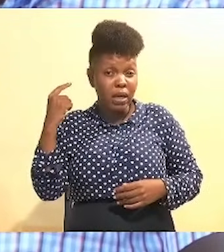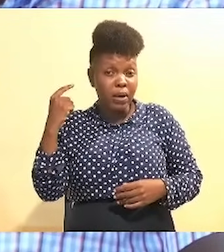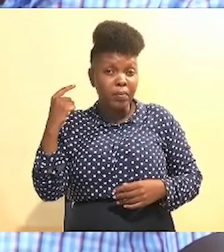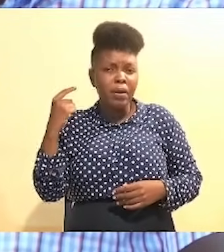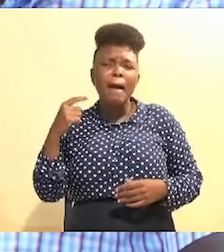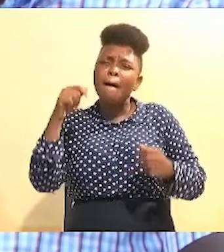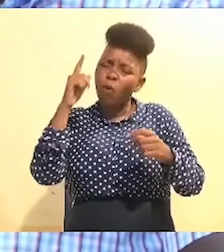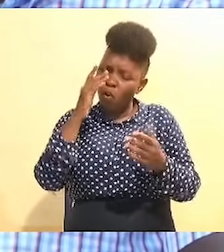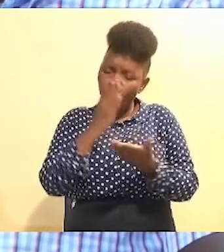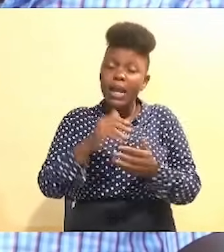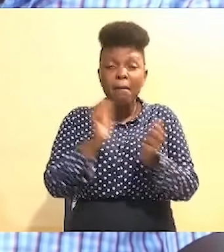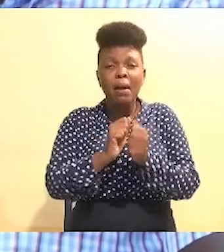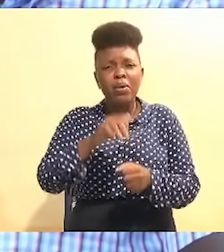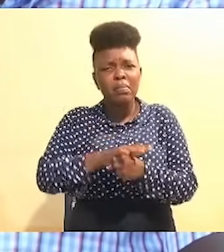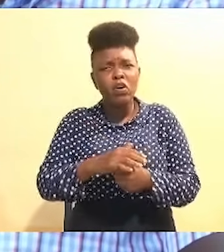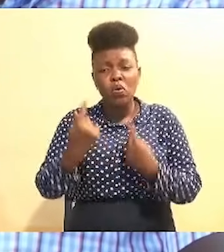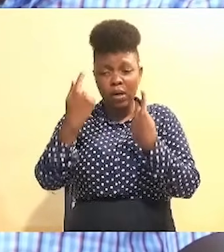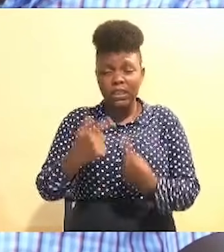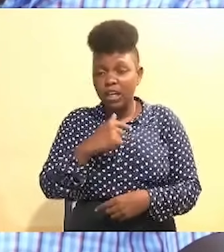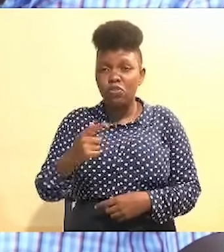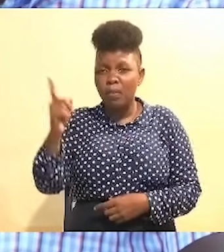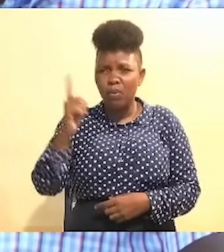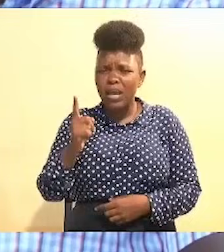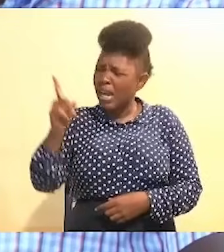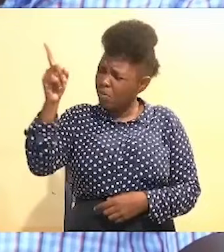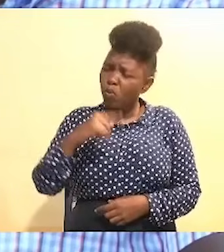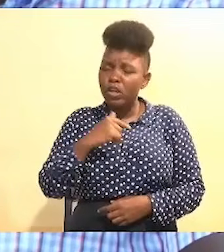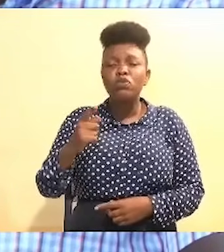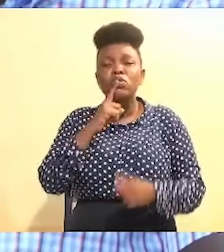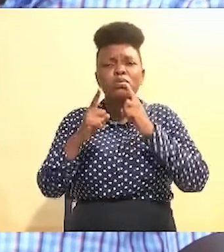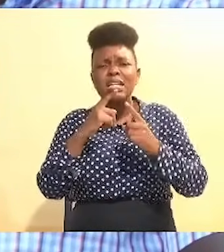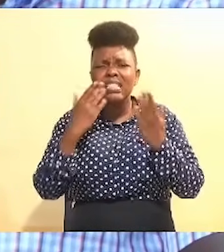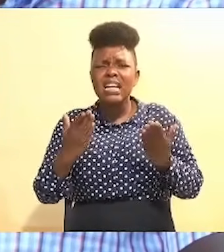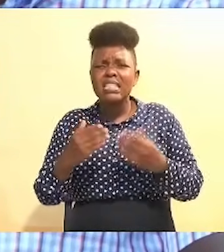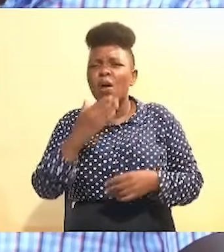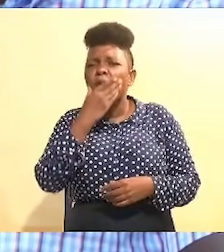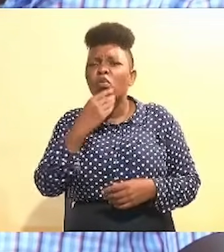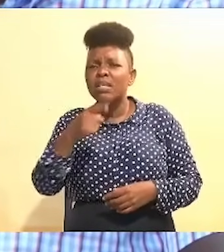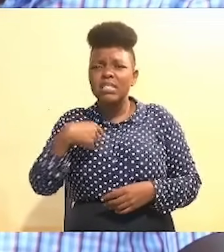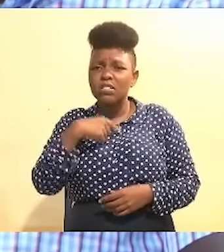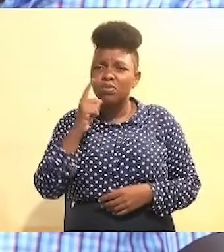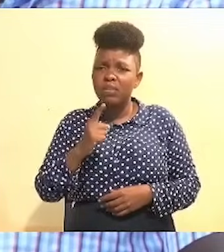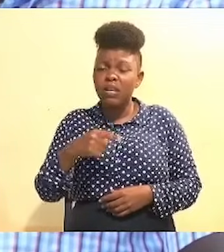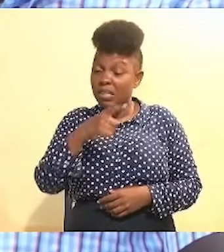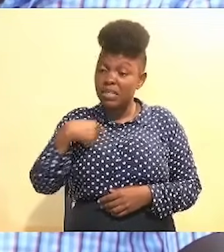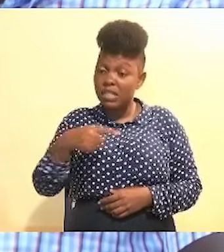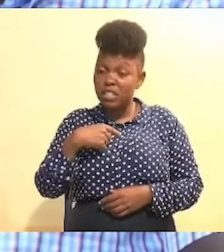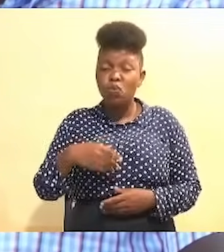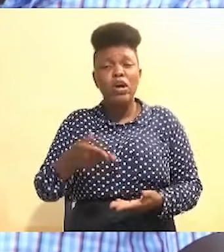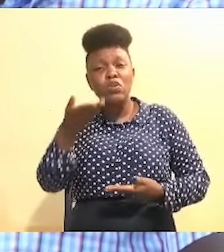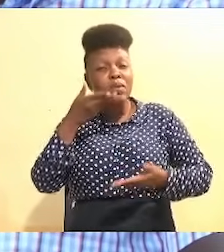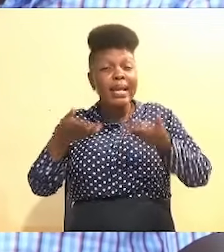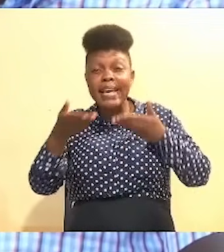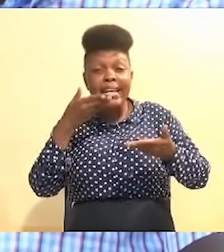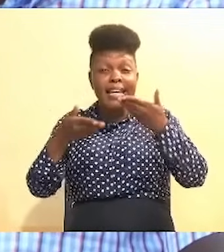mambo ni mengi, unashangaa tu amekuja anakuambia nimekuja tuzungumze. Sasa huwa wanaume sisi tulivyo, dada zangu mnisikilize hapa. Sisi huwa tunajadili